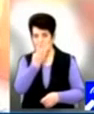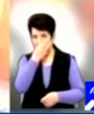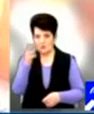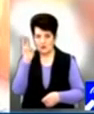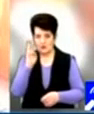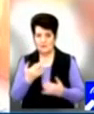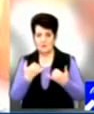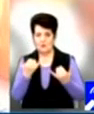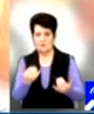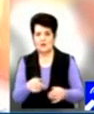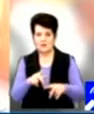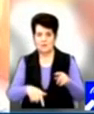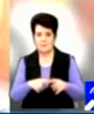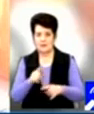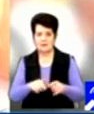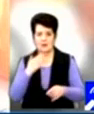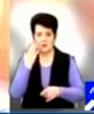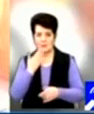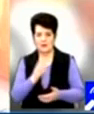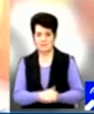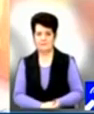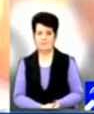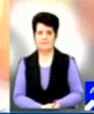Sfânt oferit de Patriarhia Română.